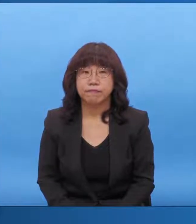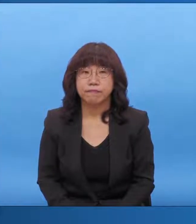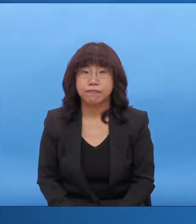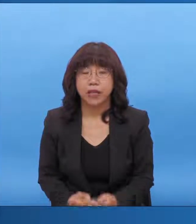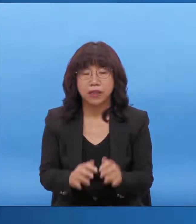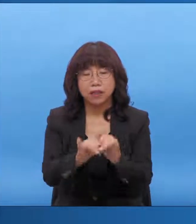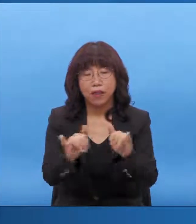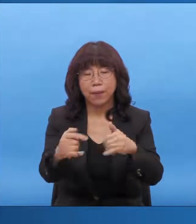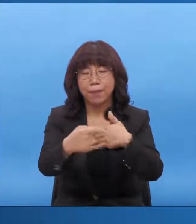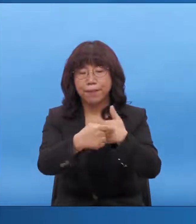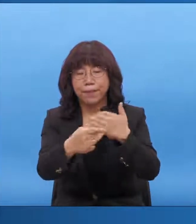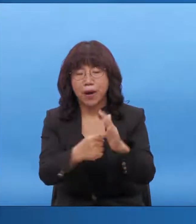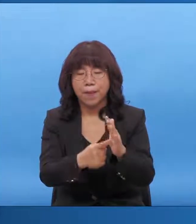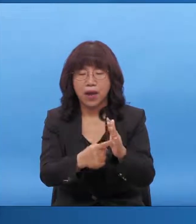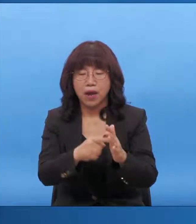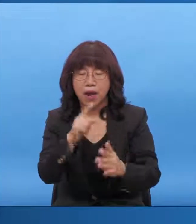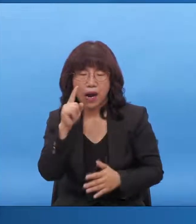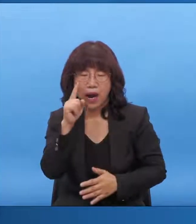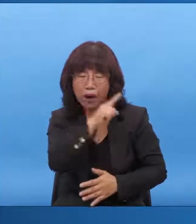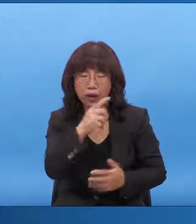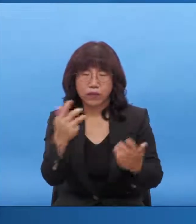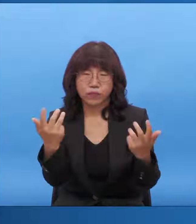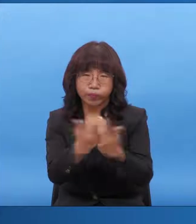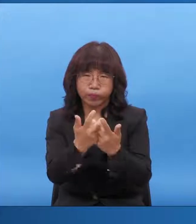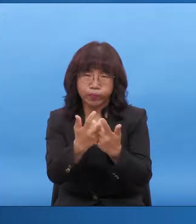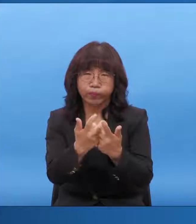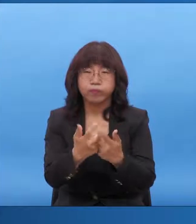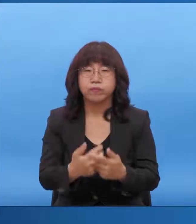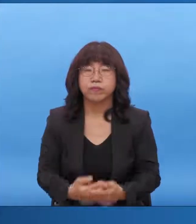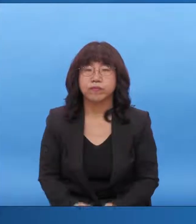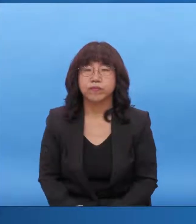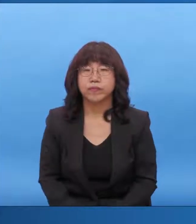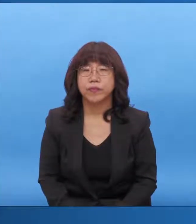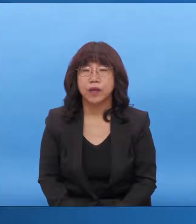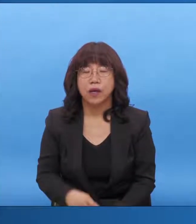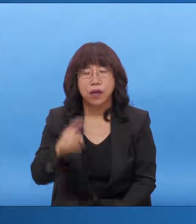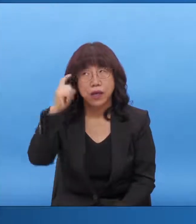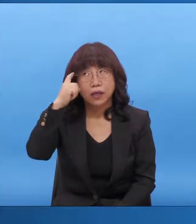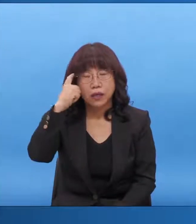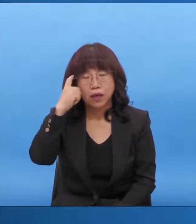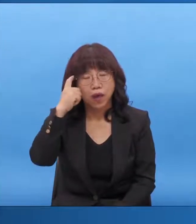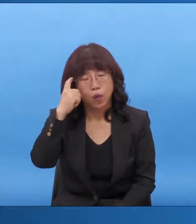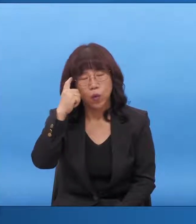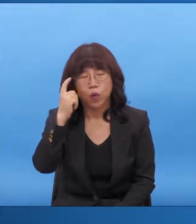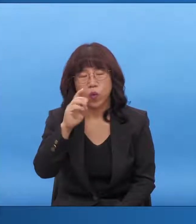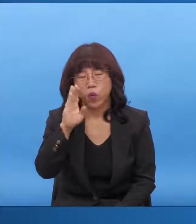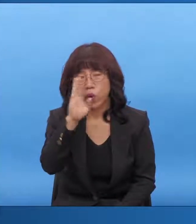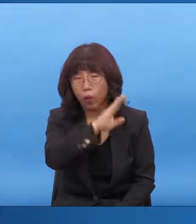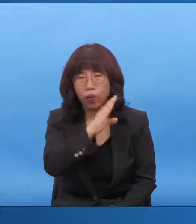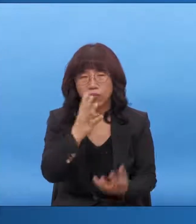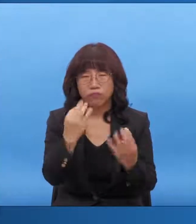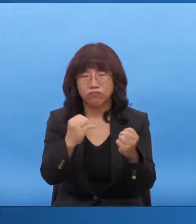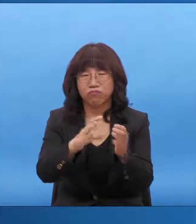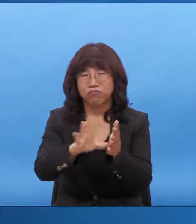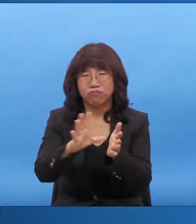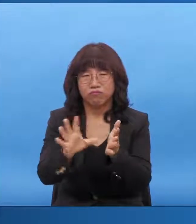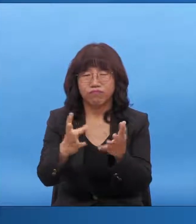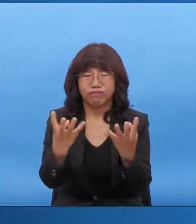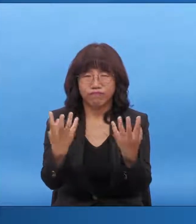다 그렇습니다. And even right now, if you take a look, it's like that all over 얼마나 the 마음이 place. 악한지 생각 자체가 이렇게. And people have so many wicked thoughts.